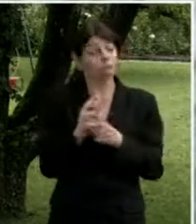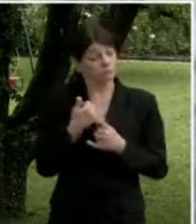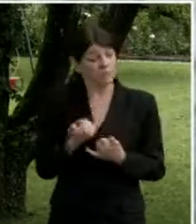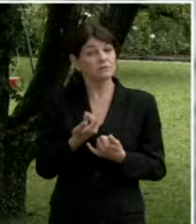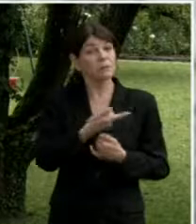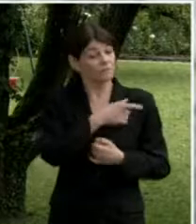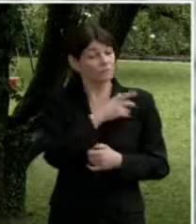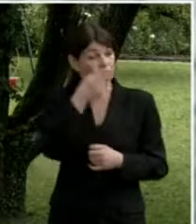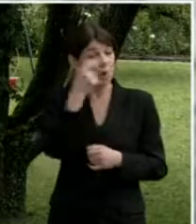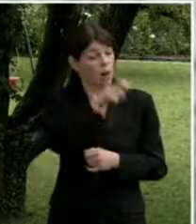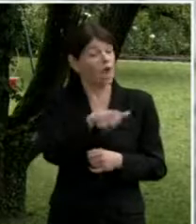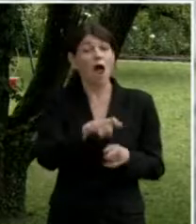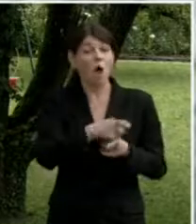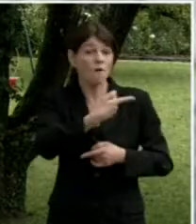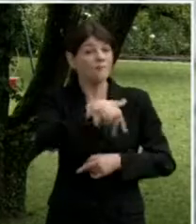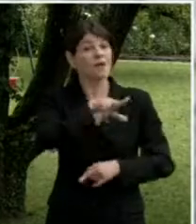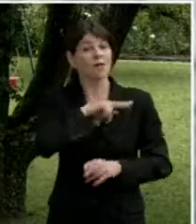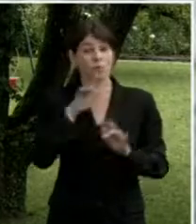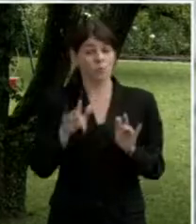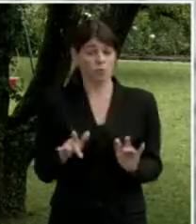Verantwortung genommen wurde.